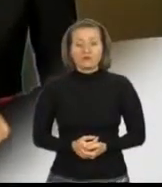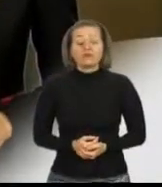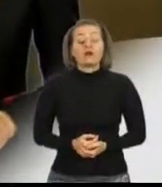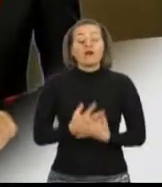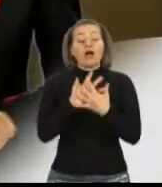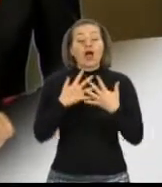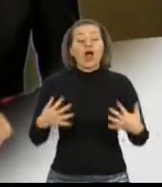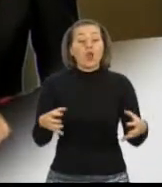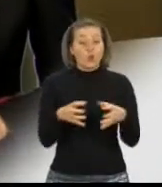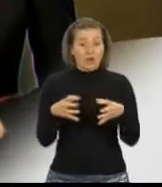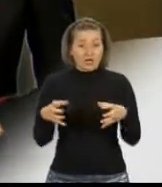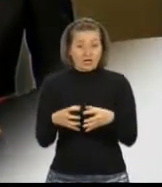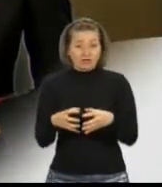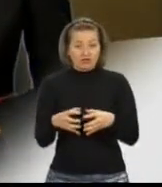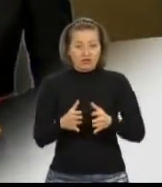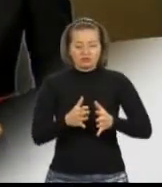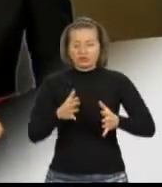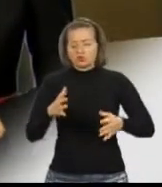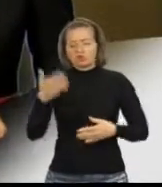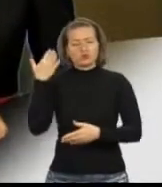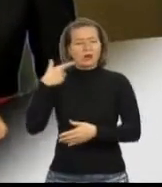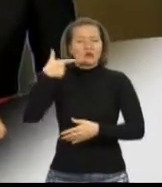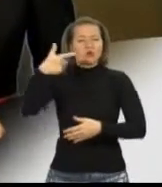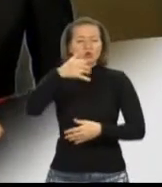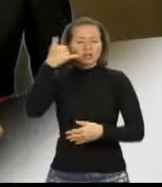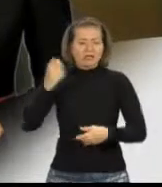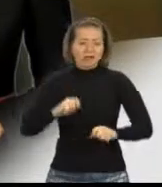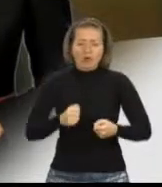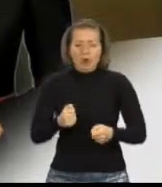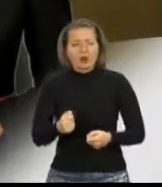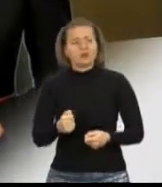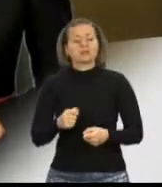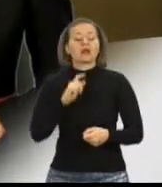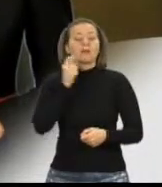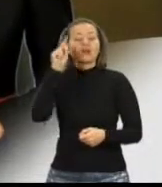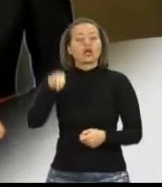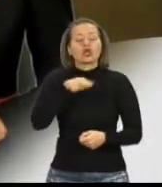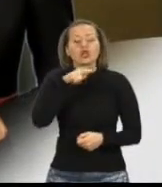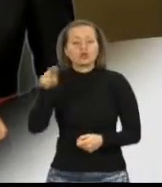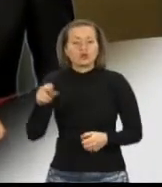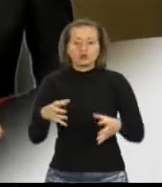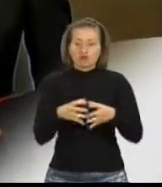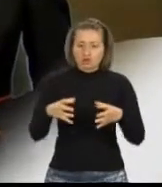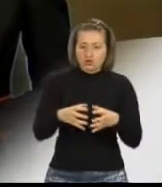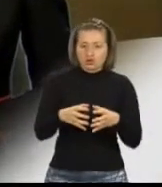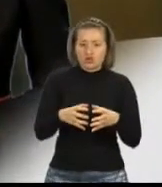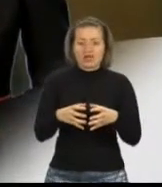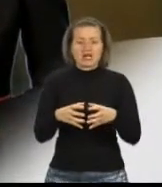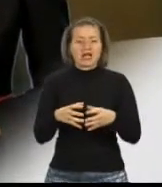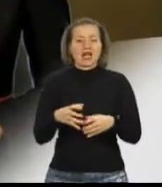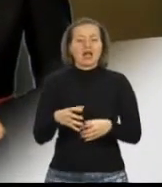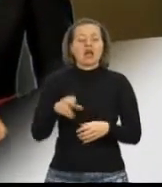A Háló Egyesület több mint 20 éve foglalkozik a magyar katolikus közösségekkel és a katolikus keresztény emberek közötti